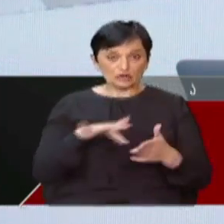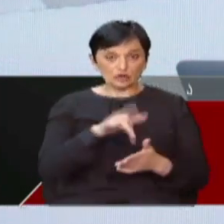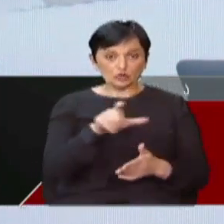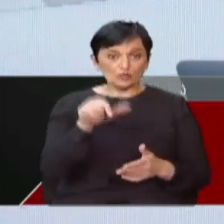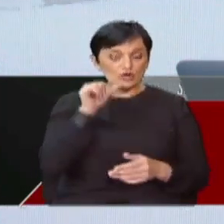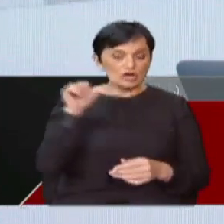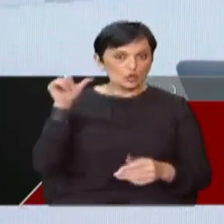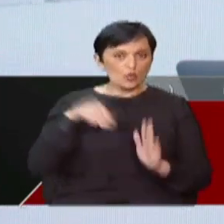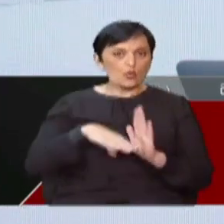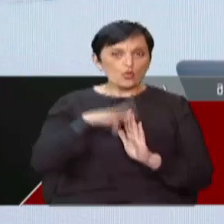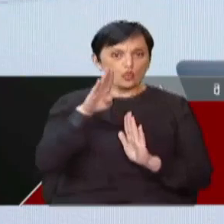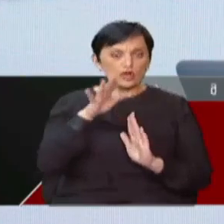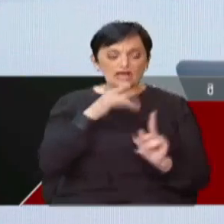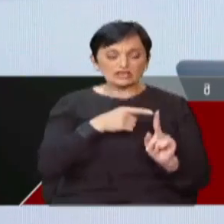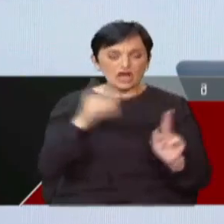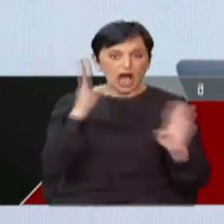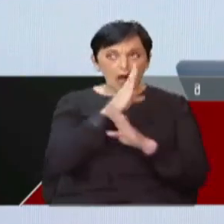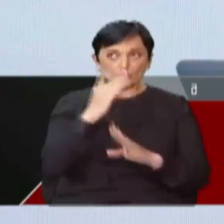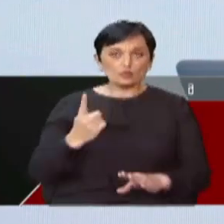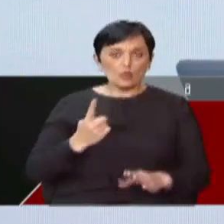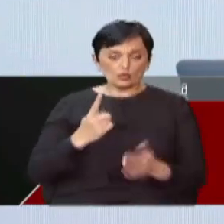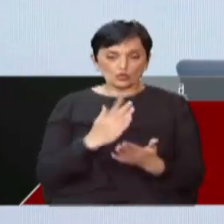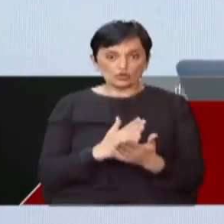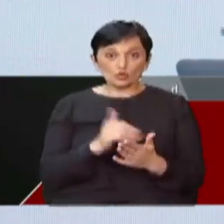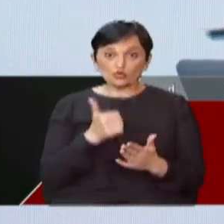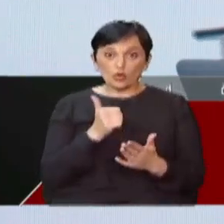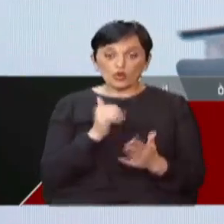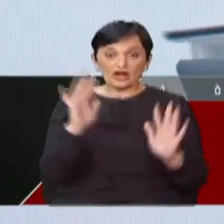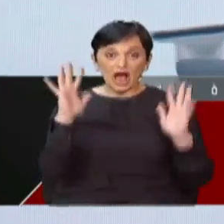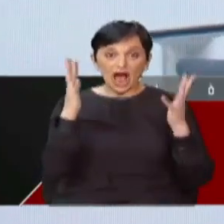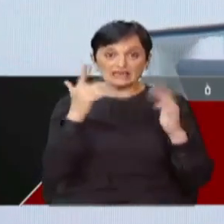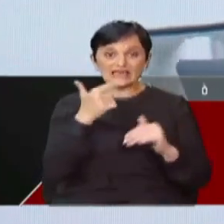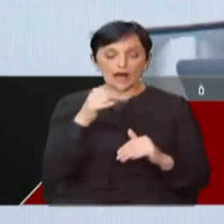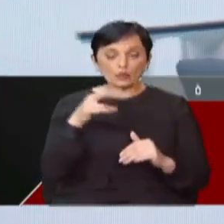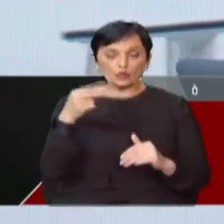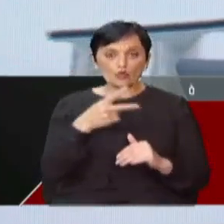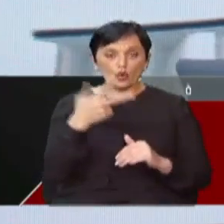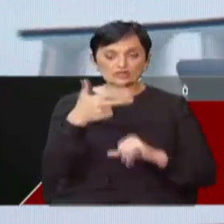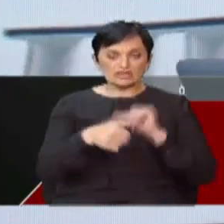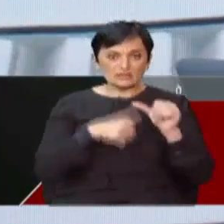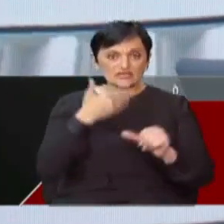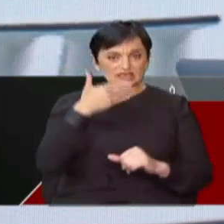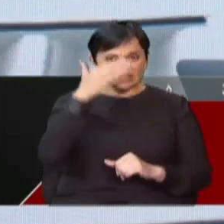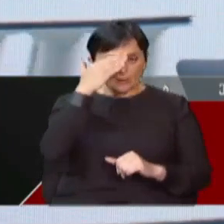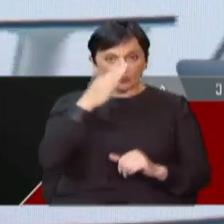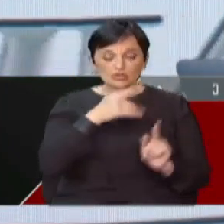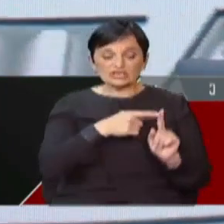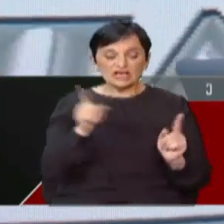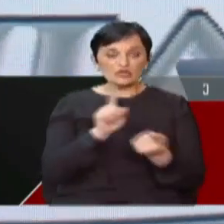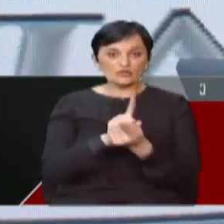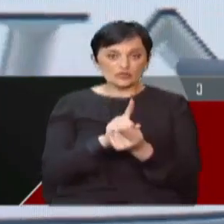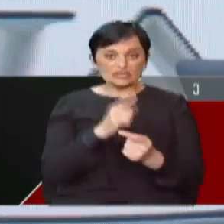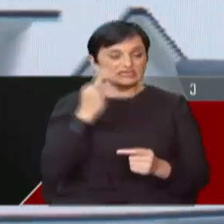გასულწელთან შედარებით უკეთესი სეზონისა და ამინდის მოლოდინში არიან როგორ ხდება ანაკლია განმუხური 2023 წლის ზაფხული სეზონს ნახეთ